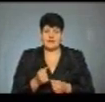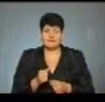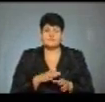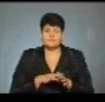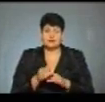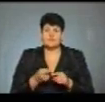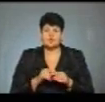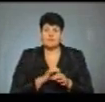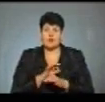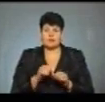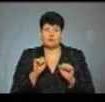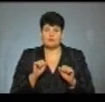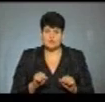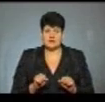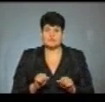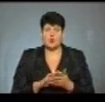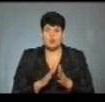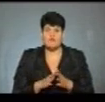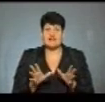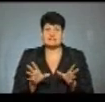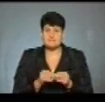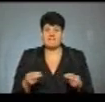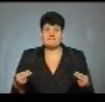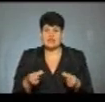реалізація цього проекту можлива на умовах співфінансування. Тобто